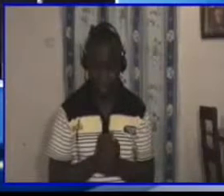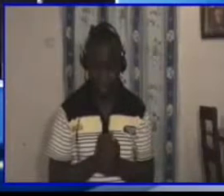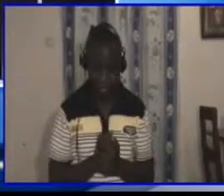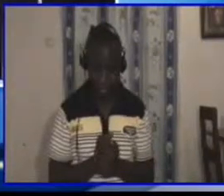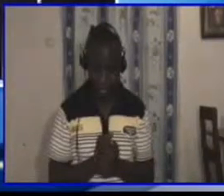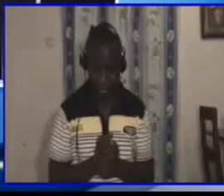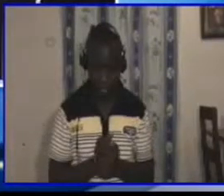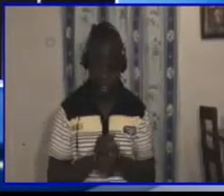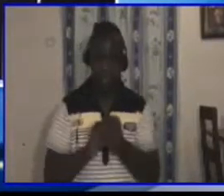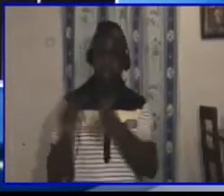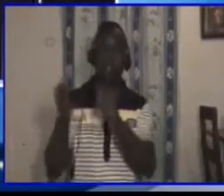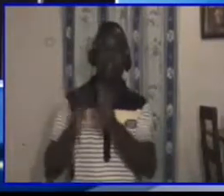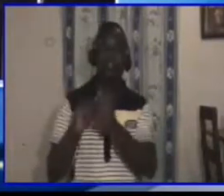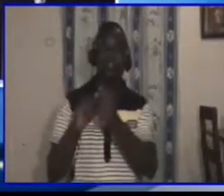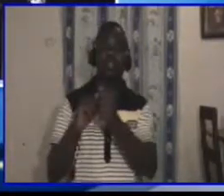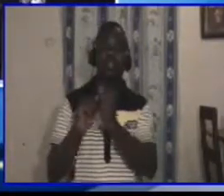creazione